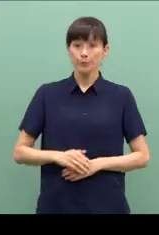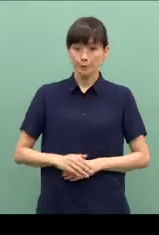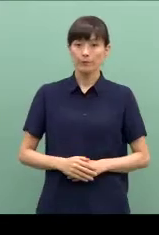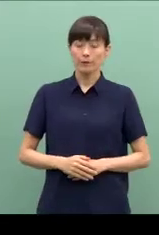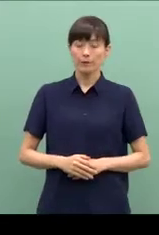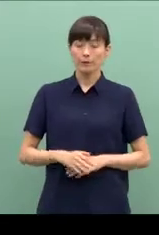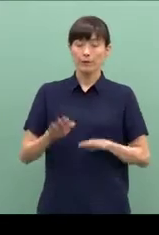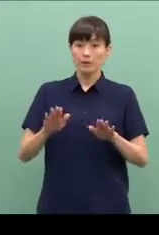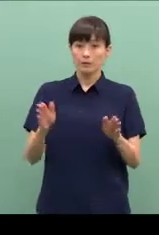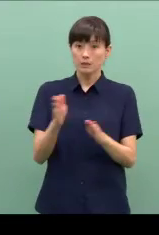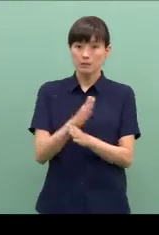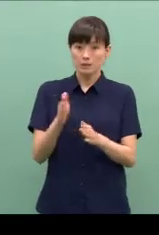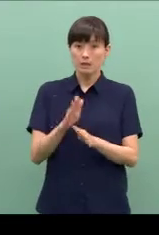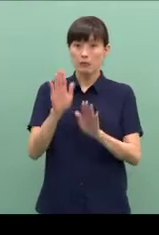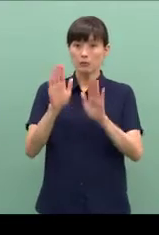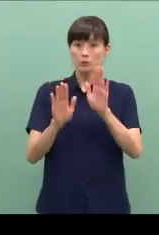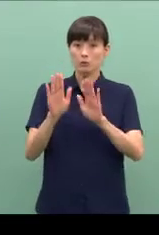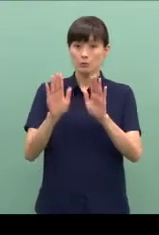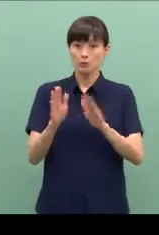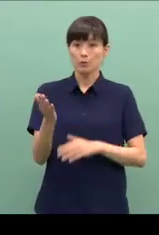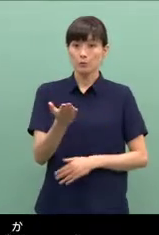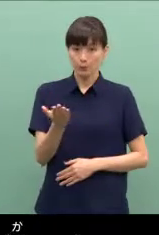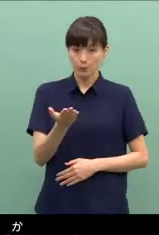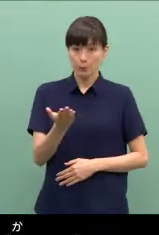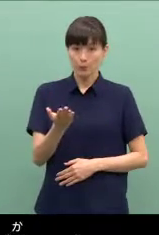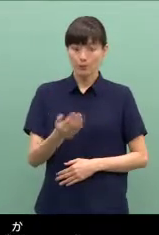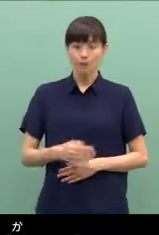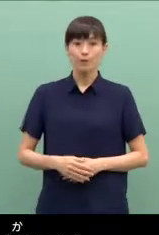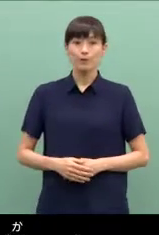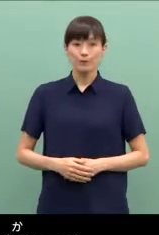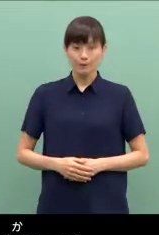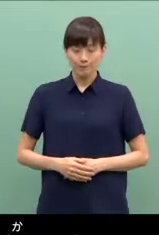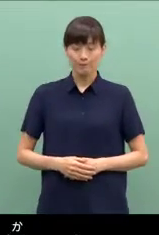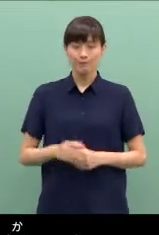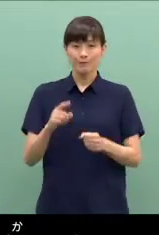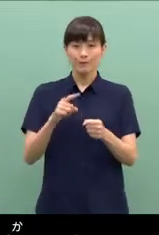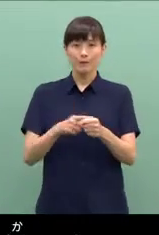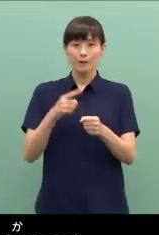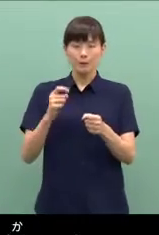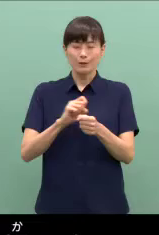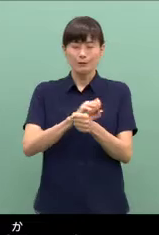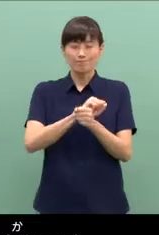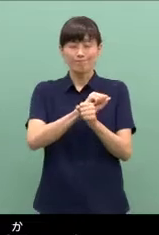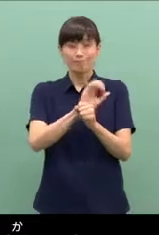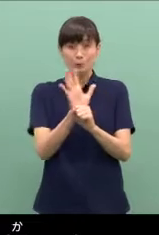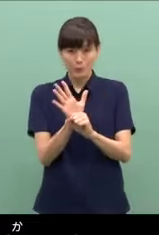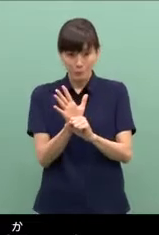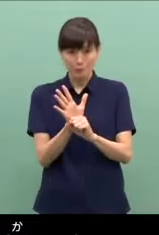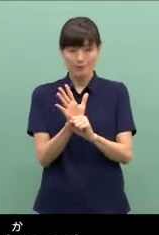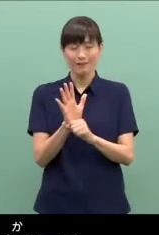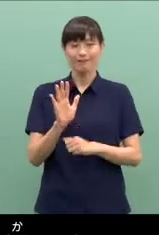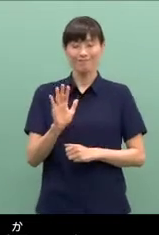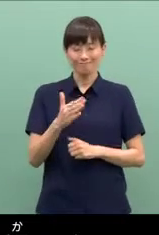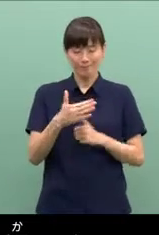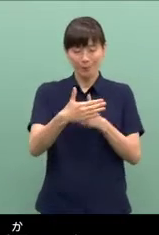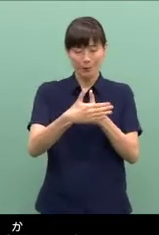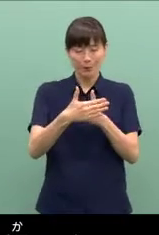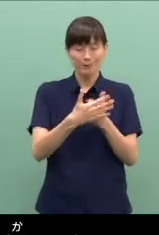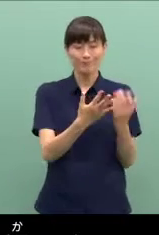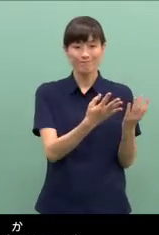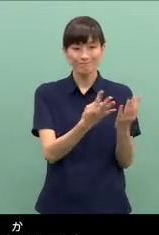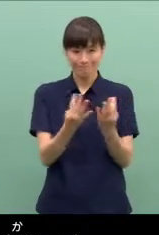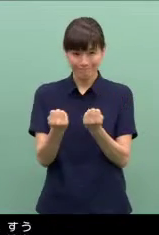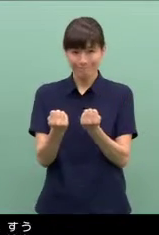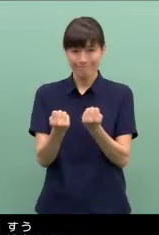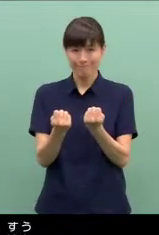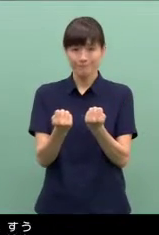最近の献血の状況はいかがですか？ はい、去年はコロナ禍でも多くの方にご協力いただきました。 一